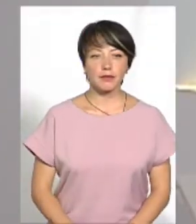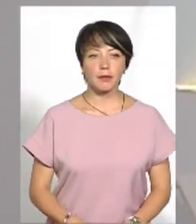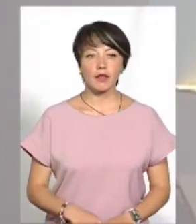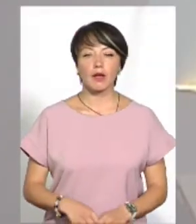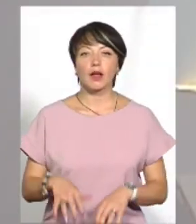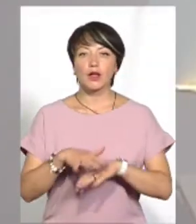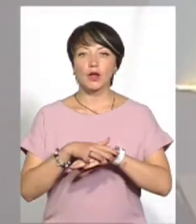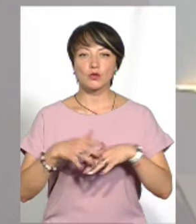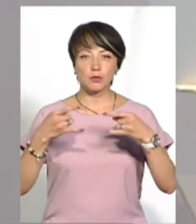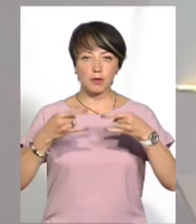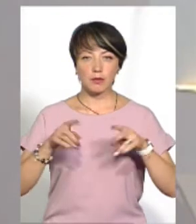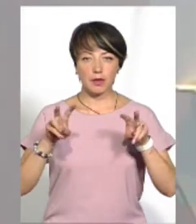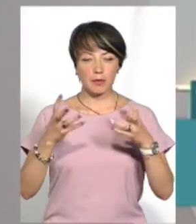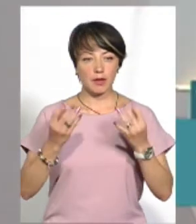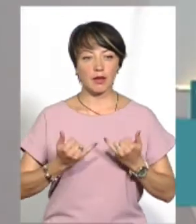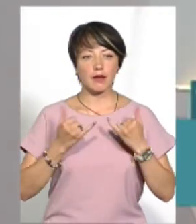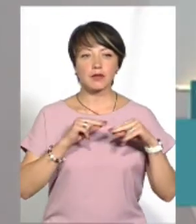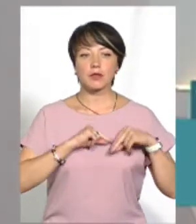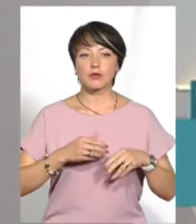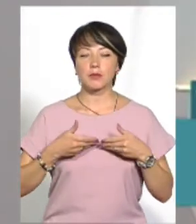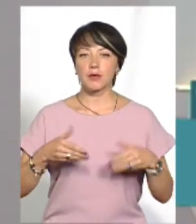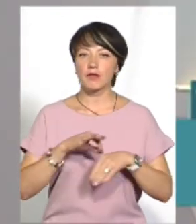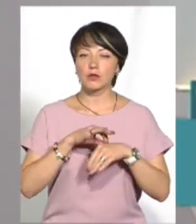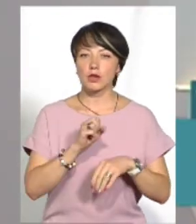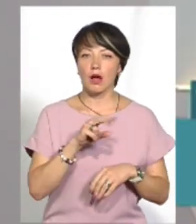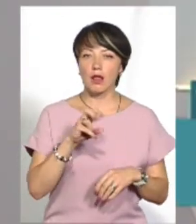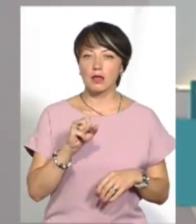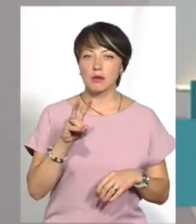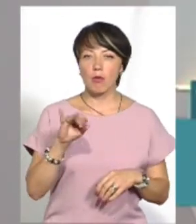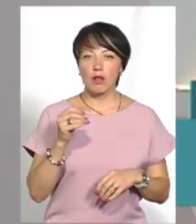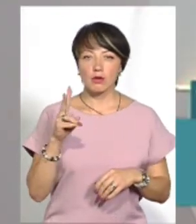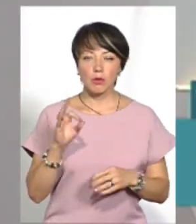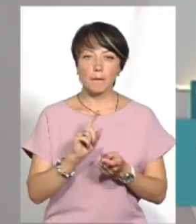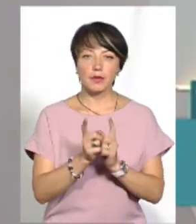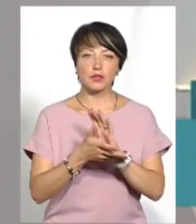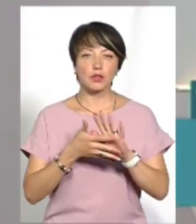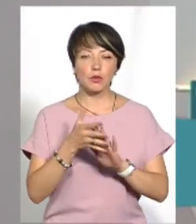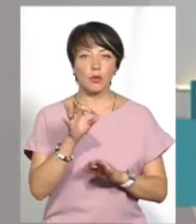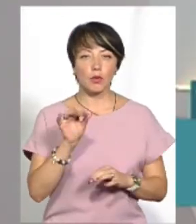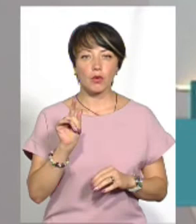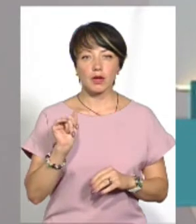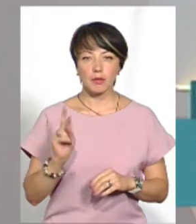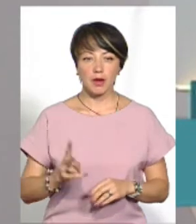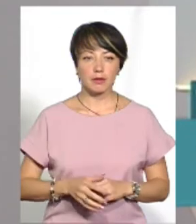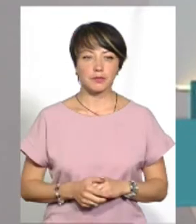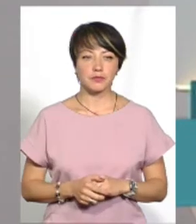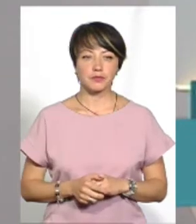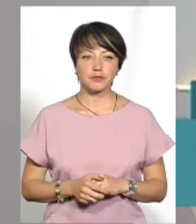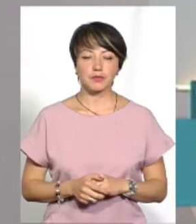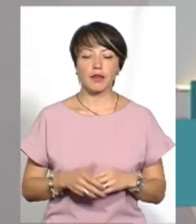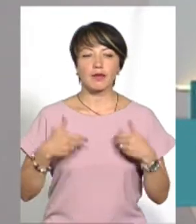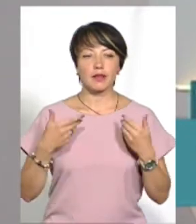на Суспільному «Тема дня». Для вас працюємо ми, ведуча Алла Самойленко та перекладачка на жестову мову Ольга